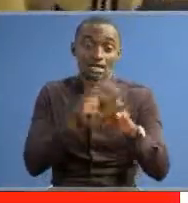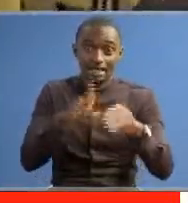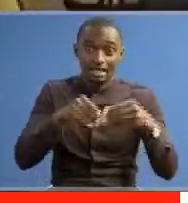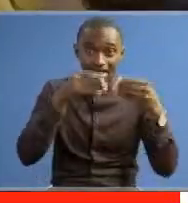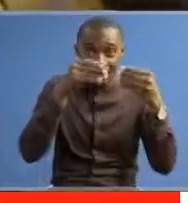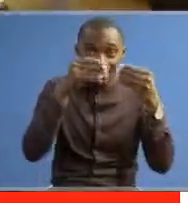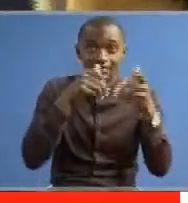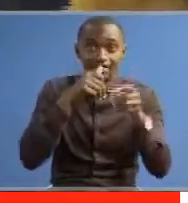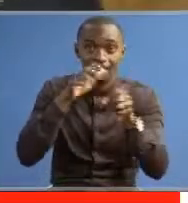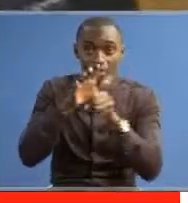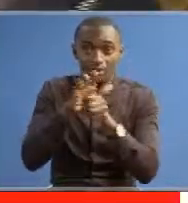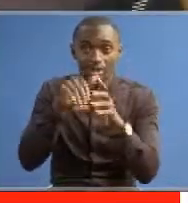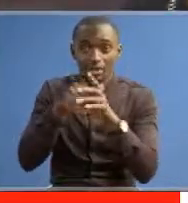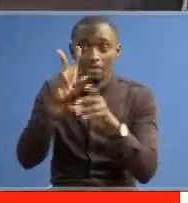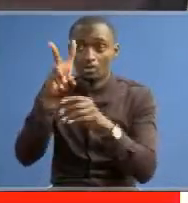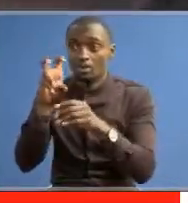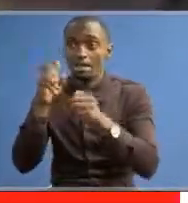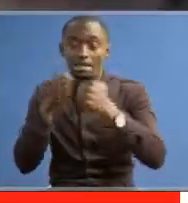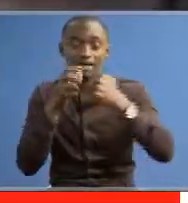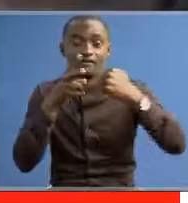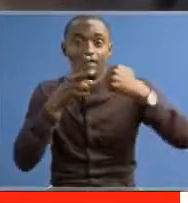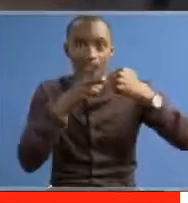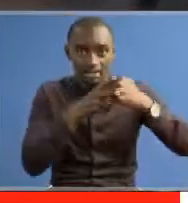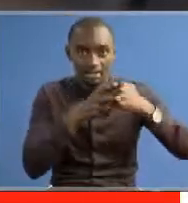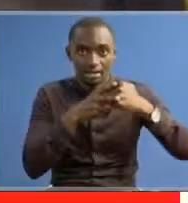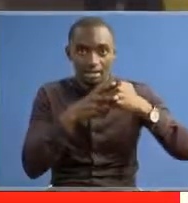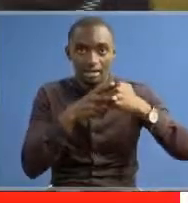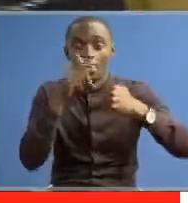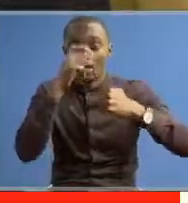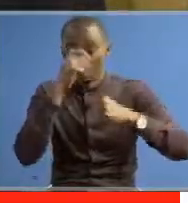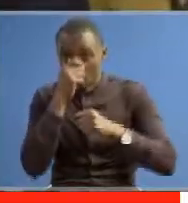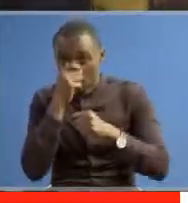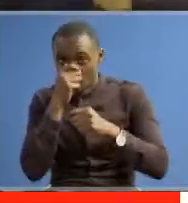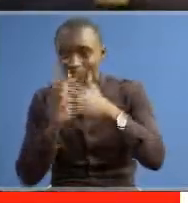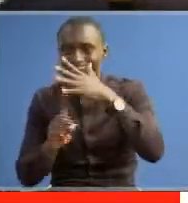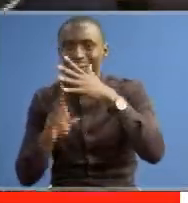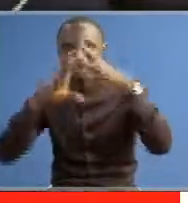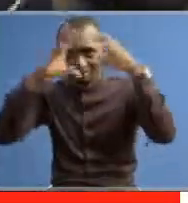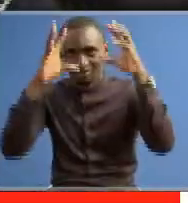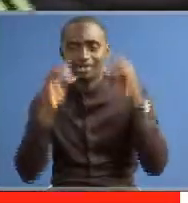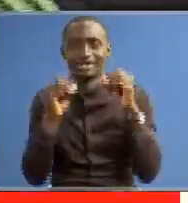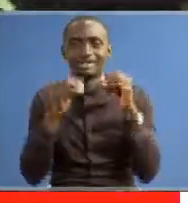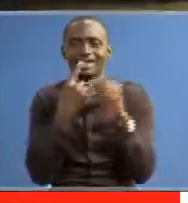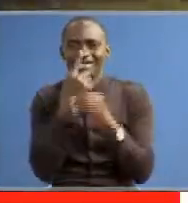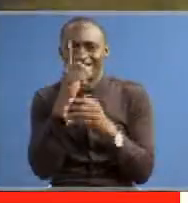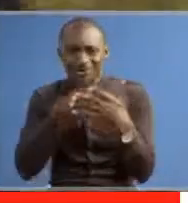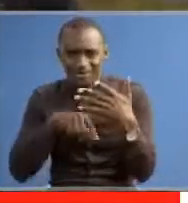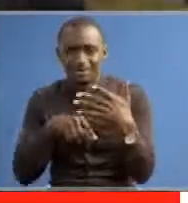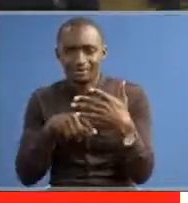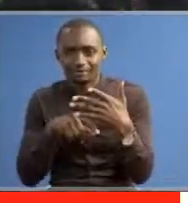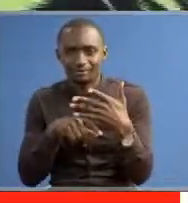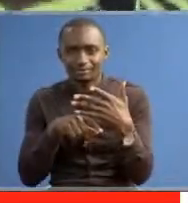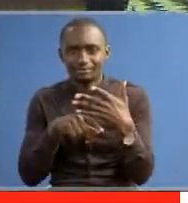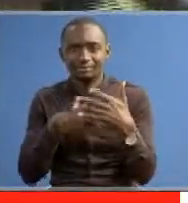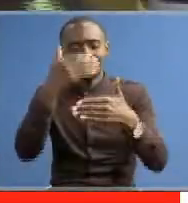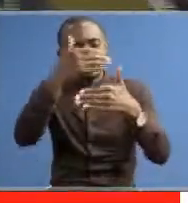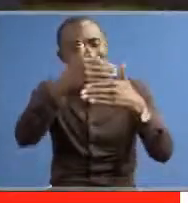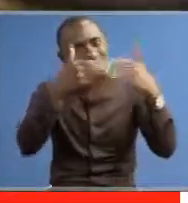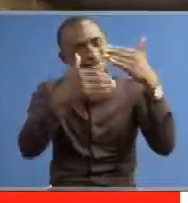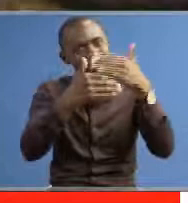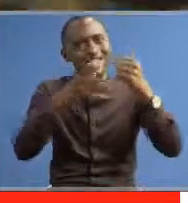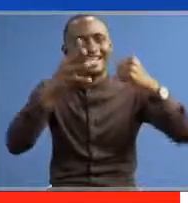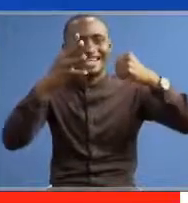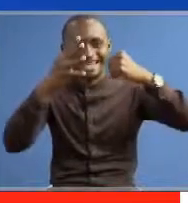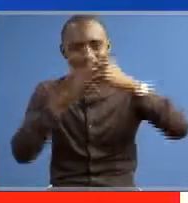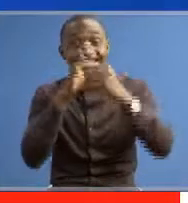mwaka 2017. William Ruto, ambaye ni naibu wa rais, alihakikishia wananchi ujenzi wa nyanja